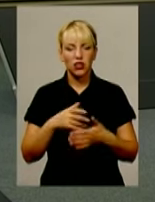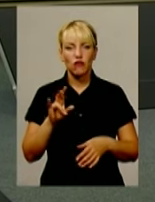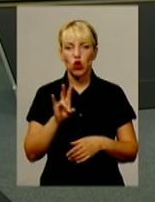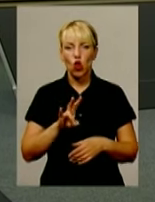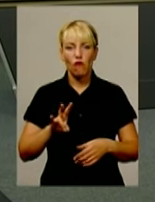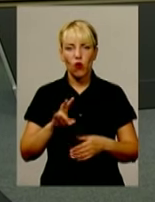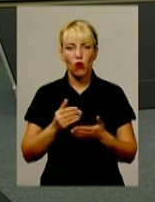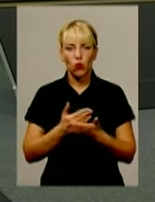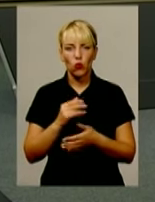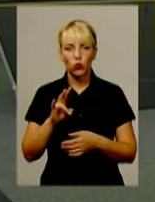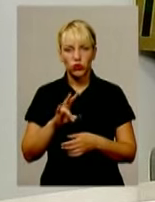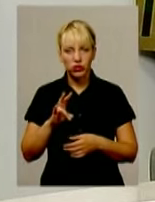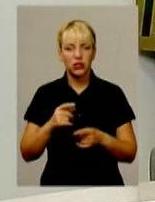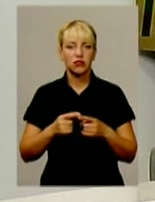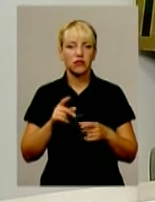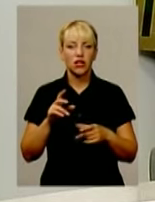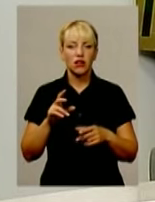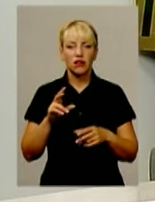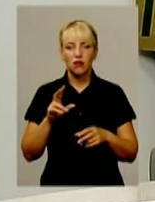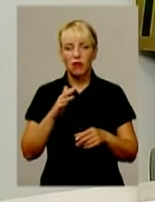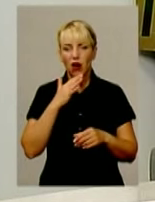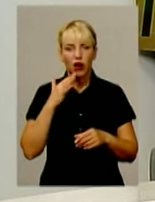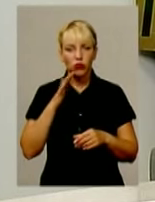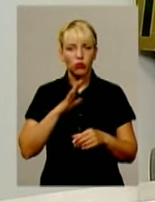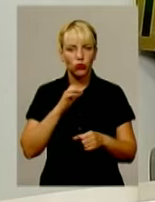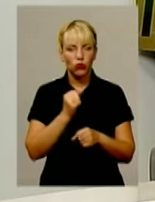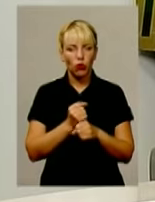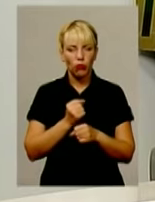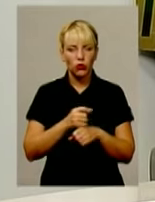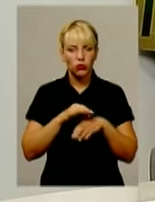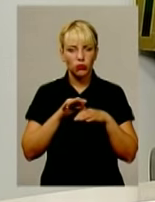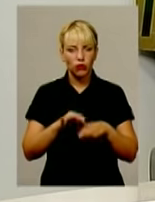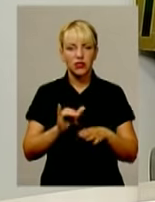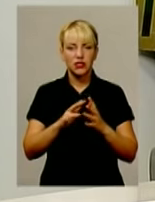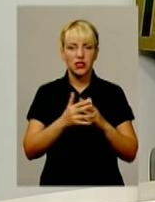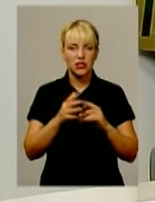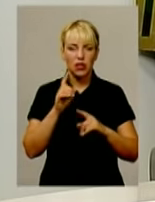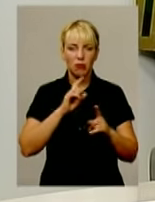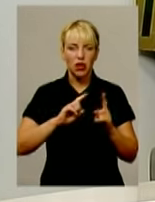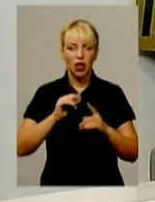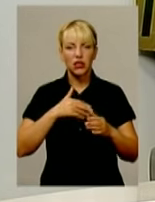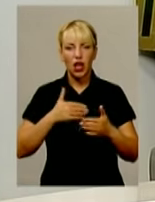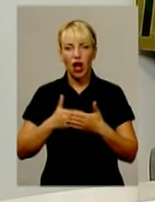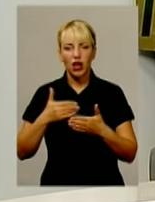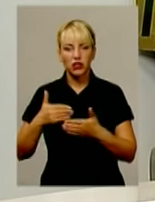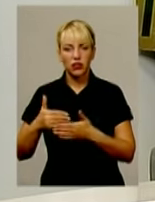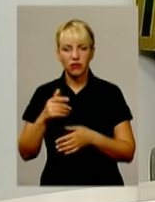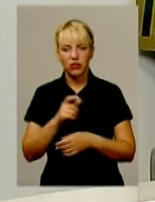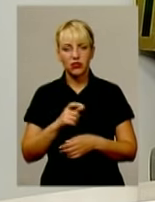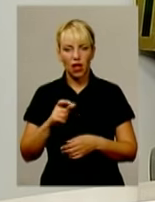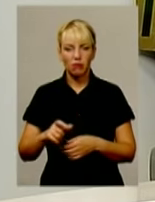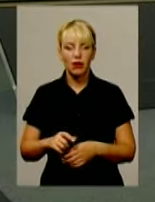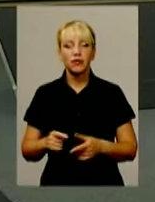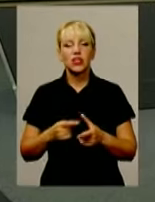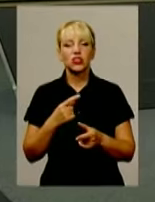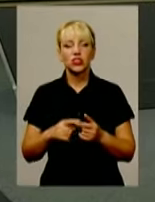Новоушиця. Дуже багато роботи було проведено і сільськими радами, і активістами. Світлана Андріївна, але чи